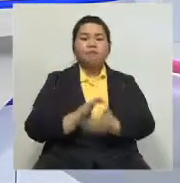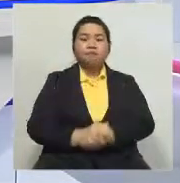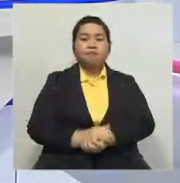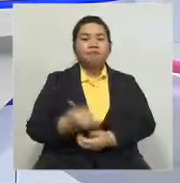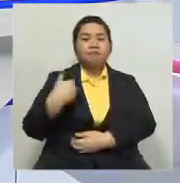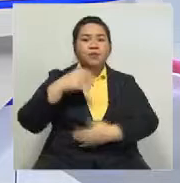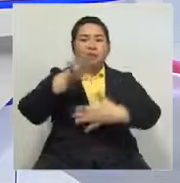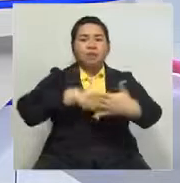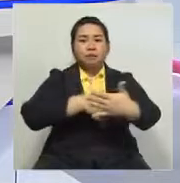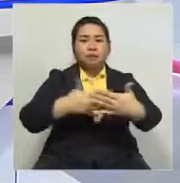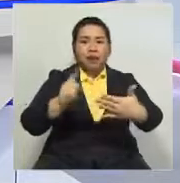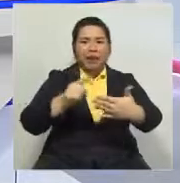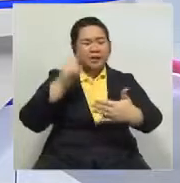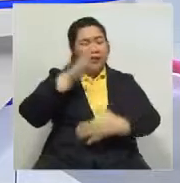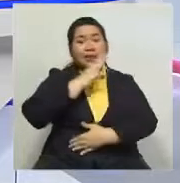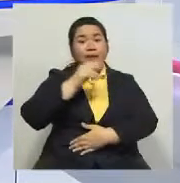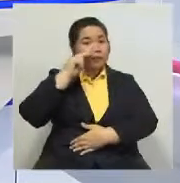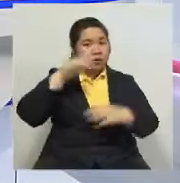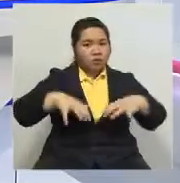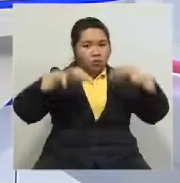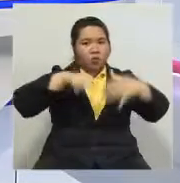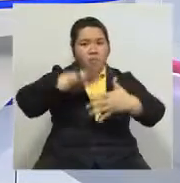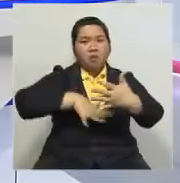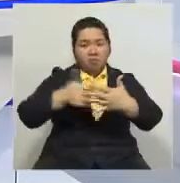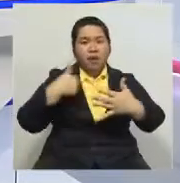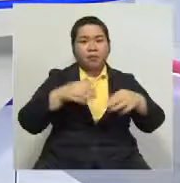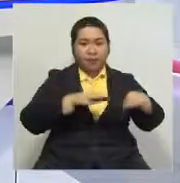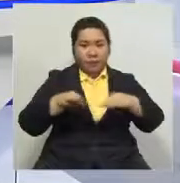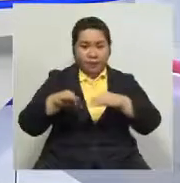วก็มีการวางแผนเตรียมพร้อมสำหรับน้ำท่วมที่อาจจะเกิดขึ้นในภาคตะวันออกเฉียงเหนือด้วยนะคะ